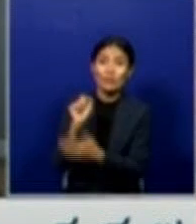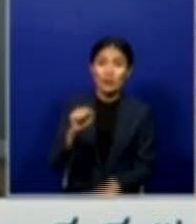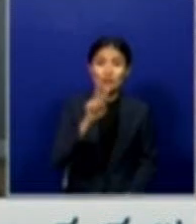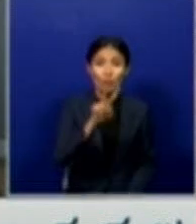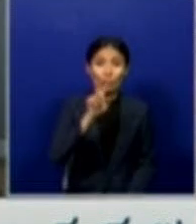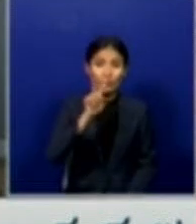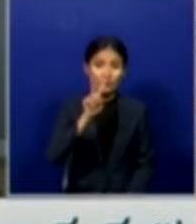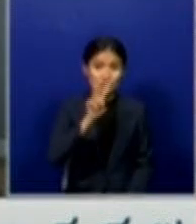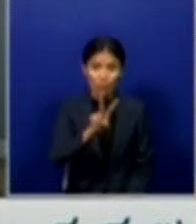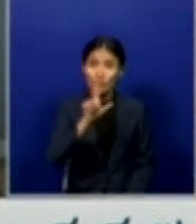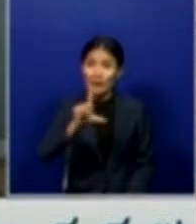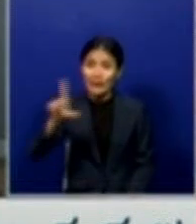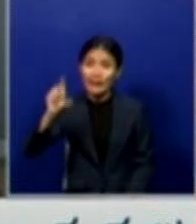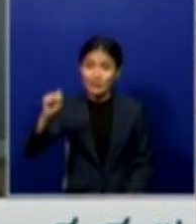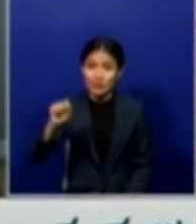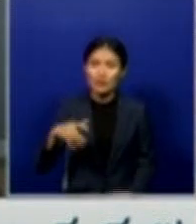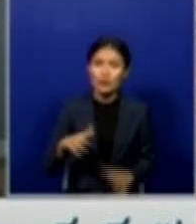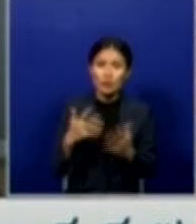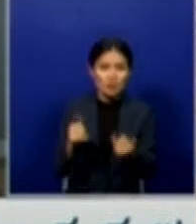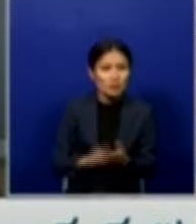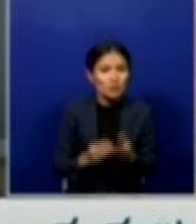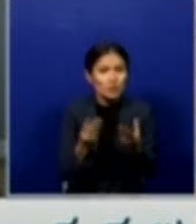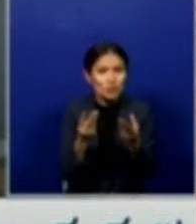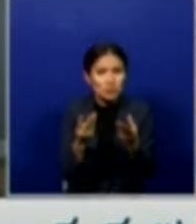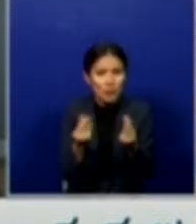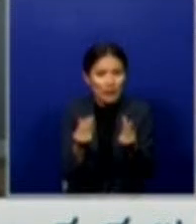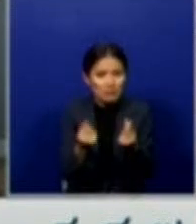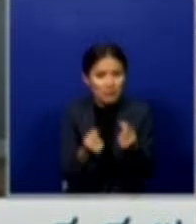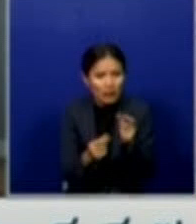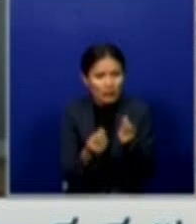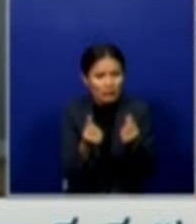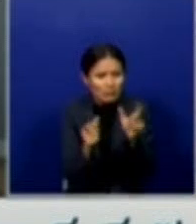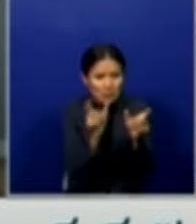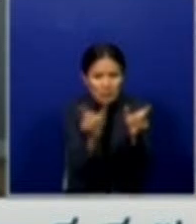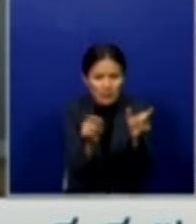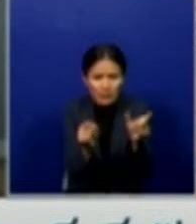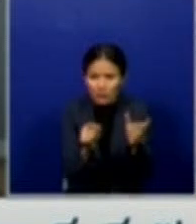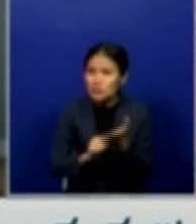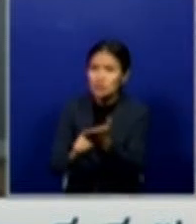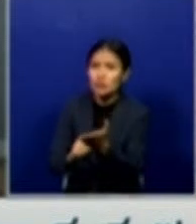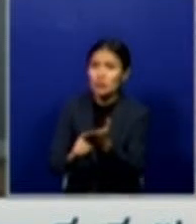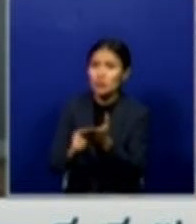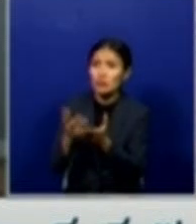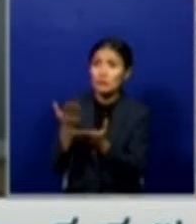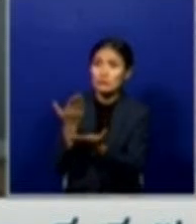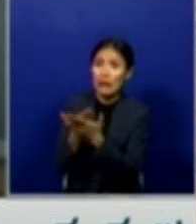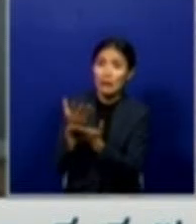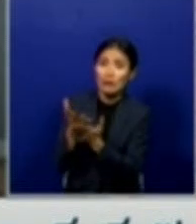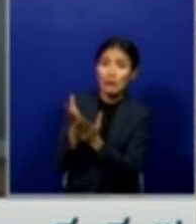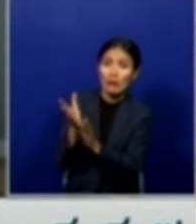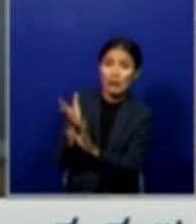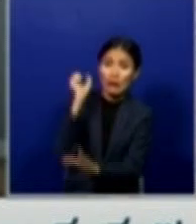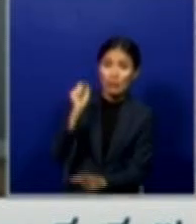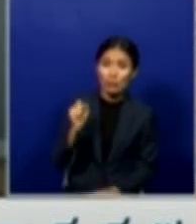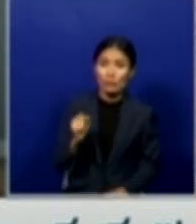ากว่ามีตัวเลขแค่8ตัว9ตัวแล้วก็มาขอเงินกู้ไปใช้เลยครั้งนี้นะครับพ.ร.ก.ฉบับนี้นะครับ